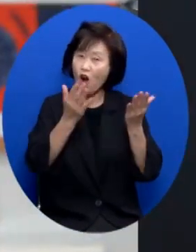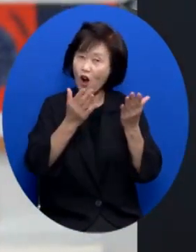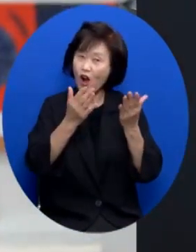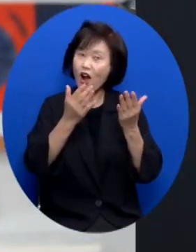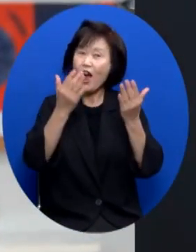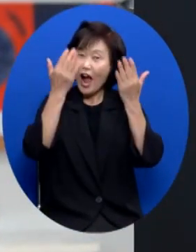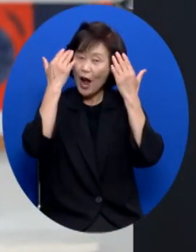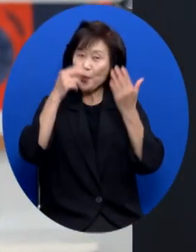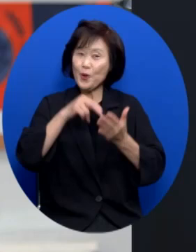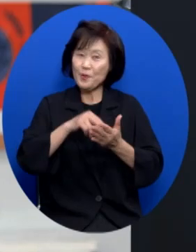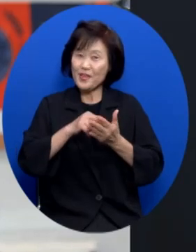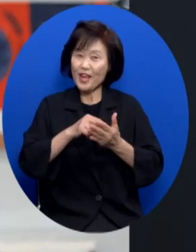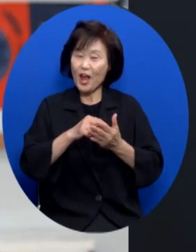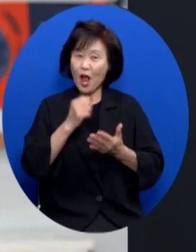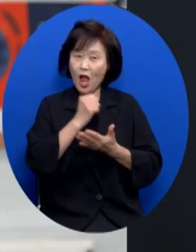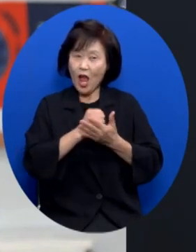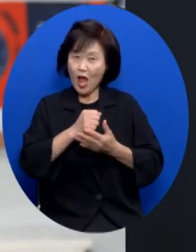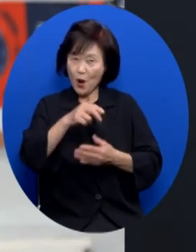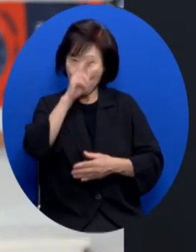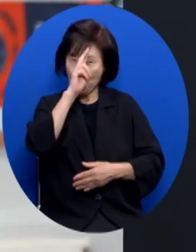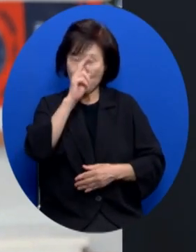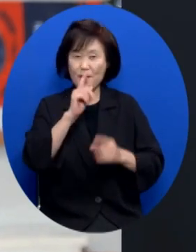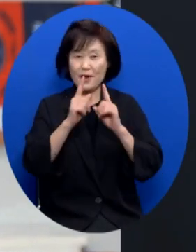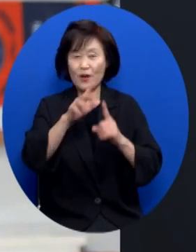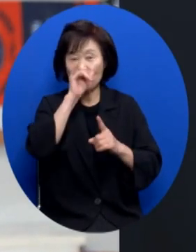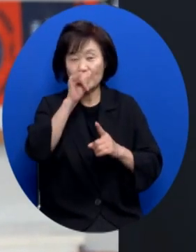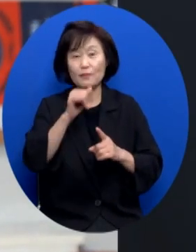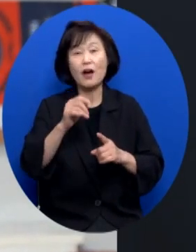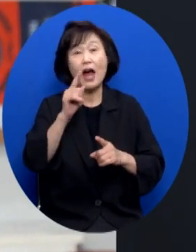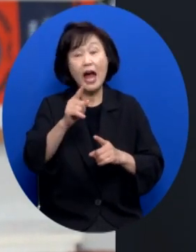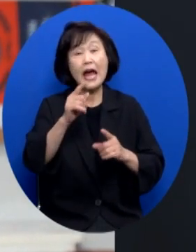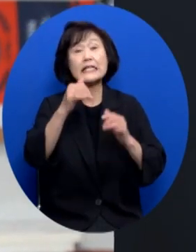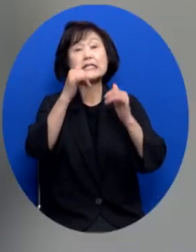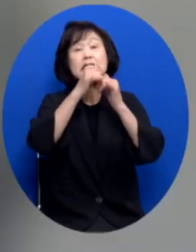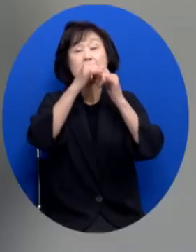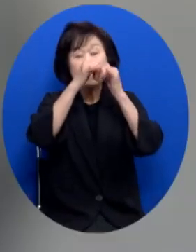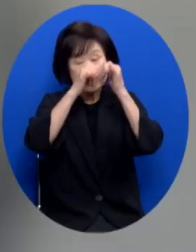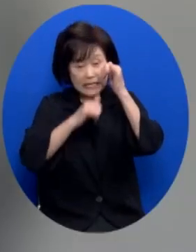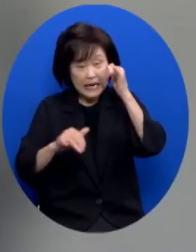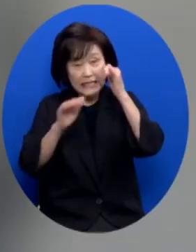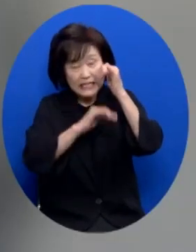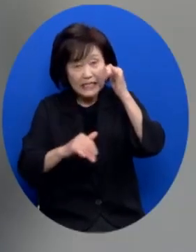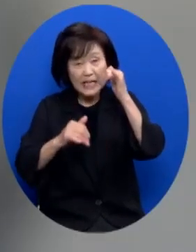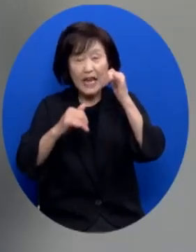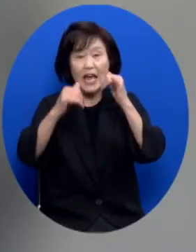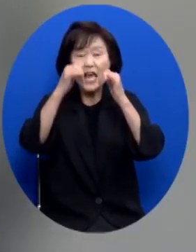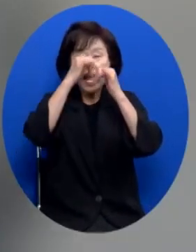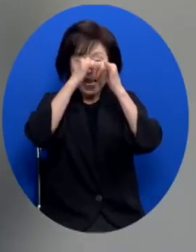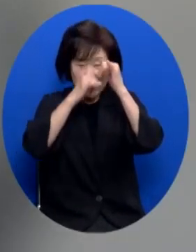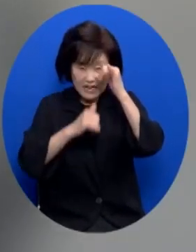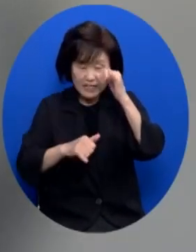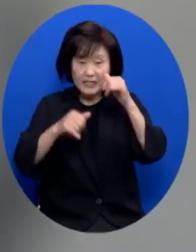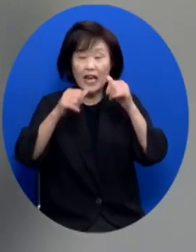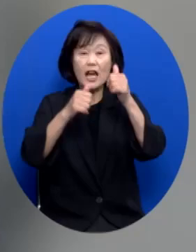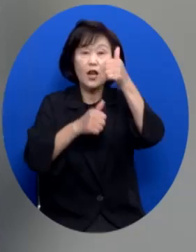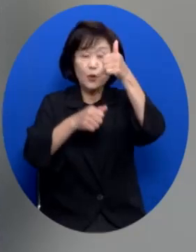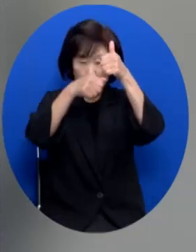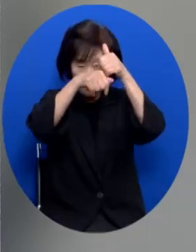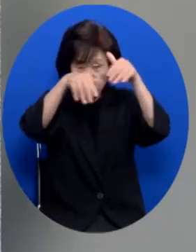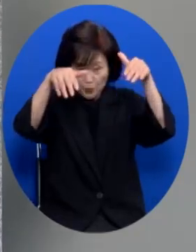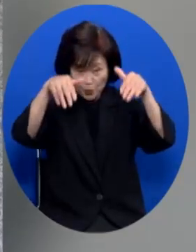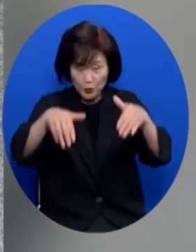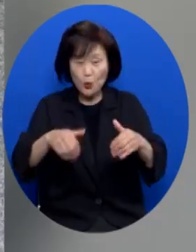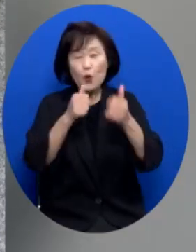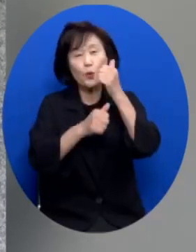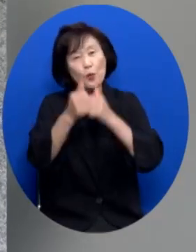큰 행운이었다면서 네. 이 학적부 한 집안의 족보와도 같은 것으로 대학의 정통성 세우는 데 있어